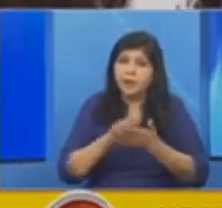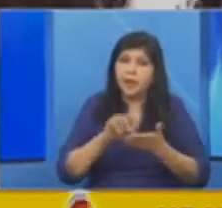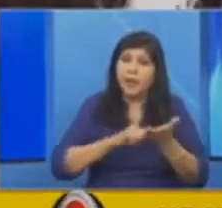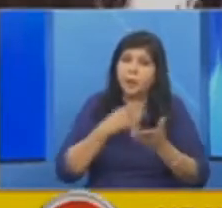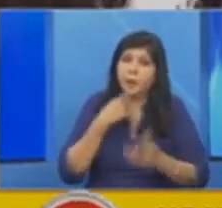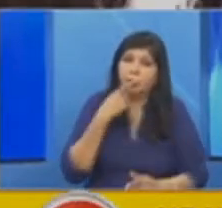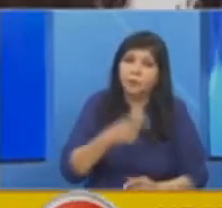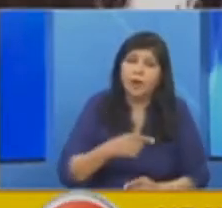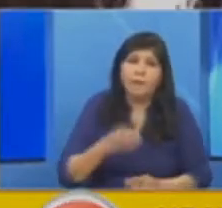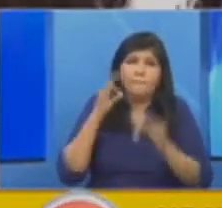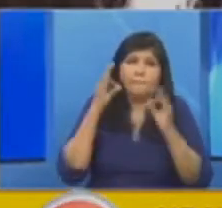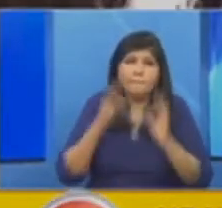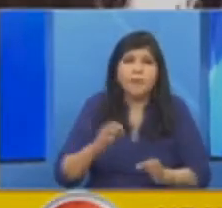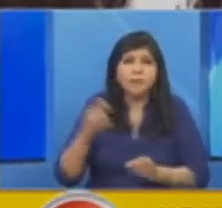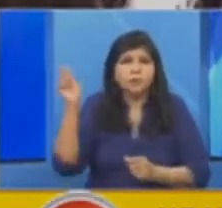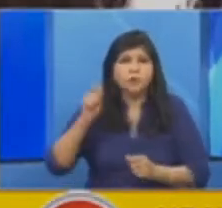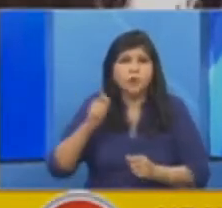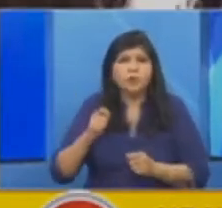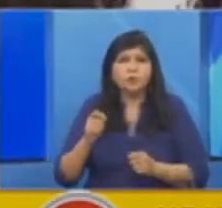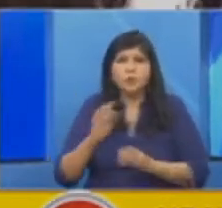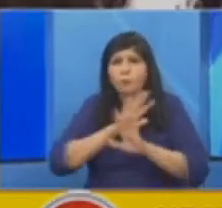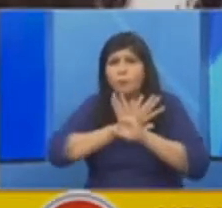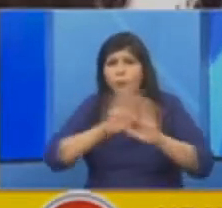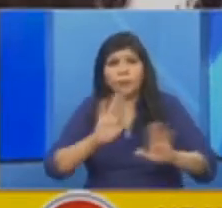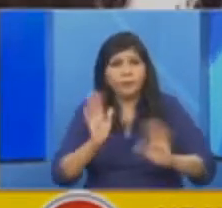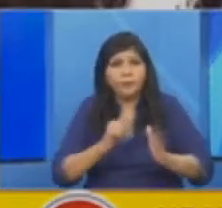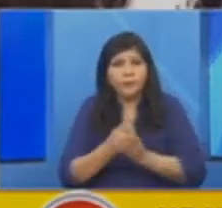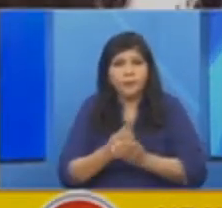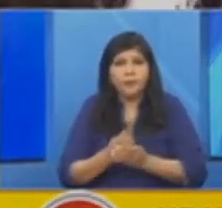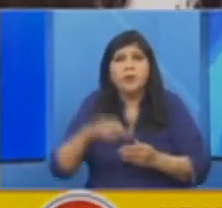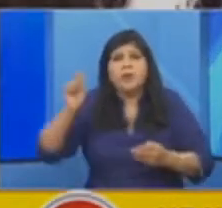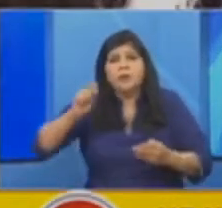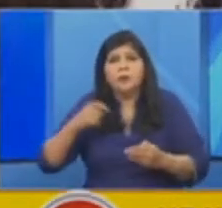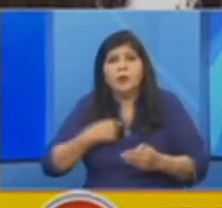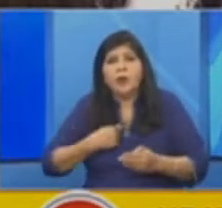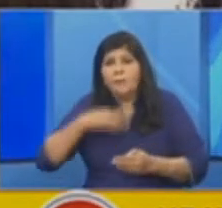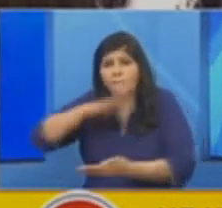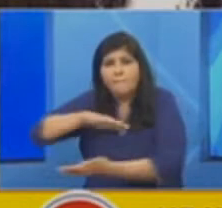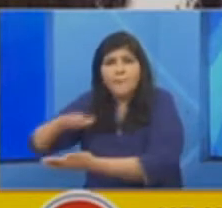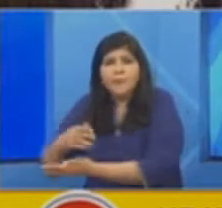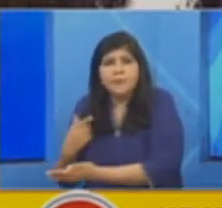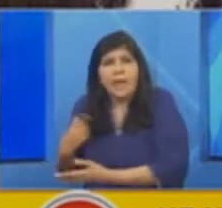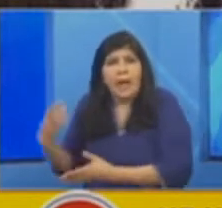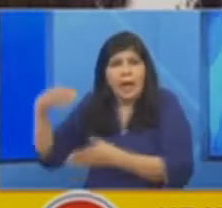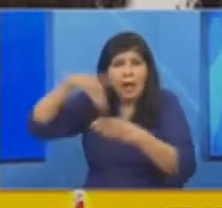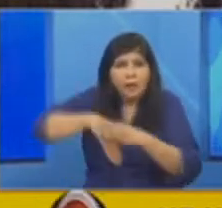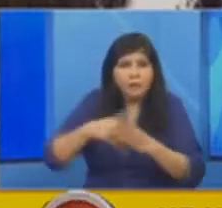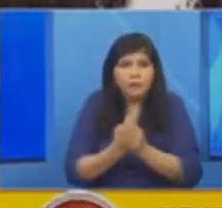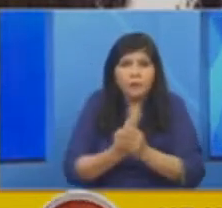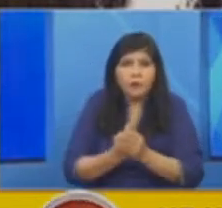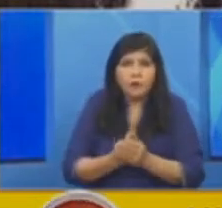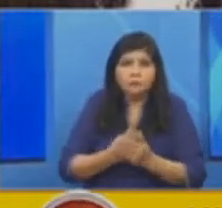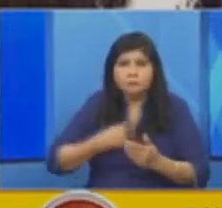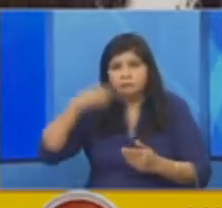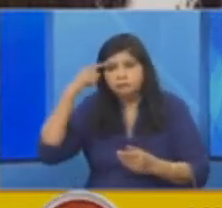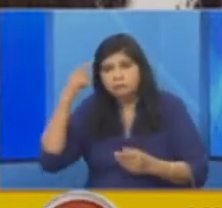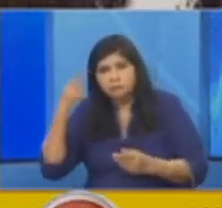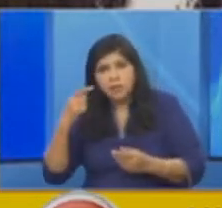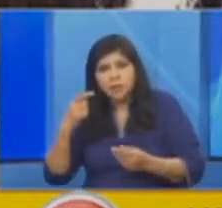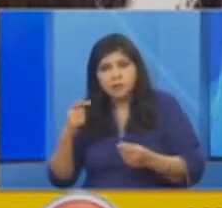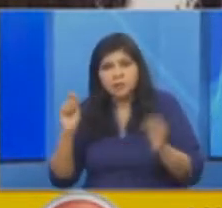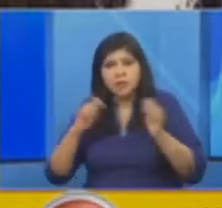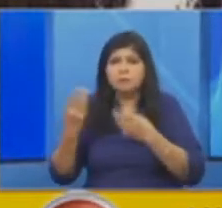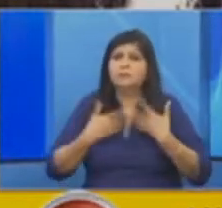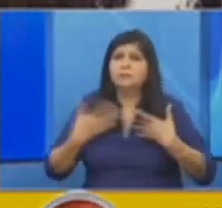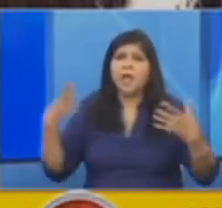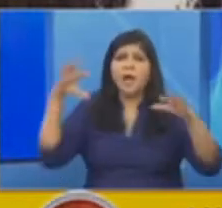है जो इनकम्प्लीट हो, ऐसा खिलोना जो अधूरा हो और बच्चे मिलकर खेल